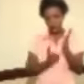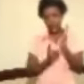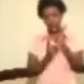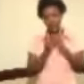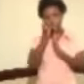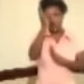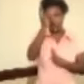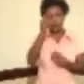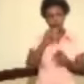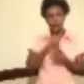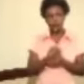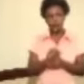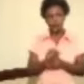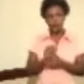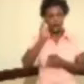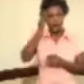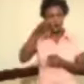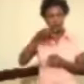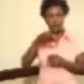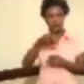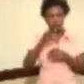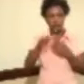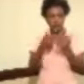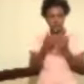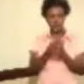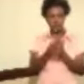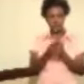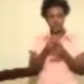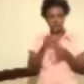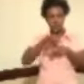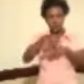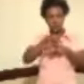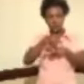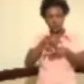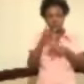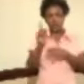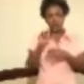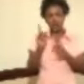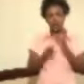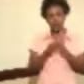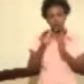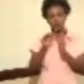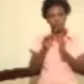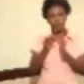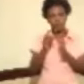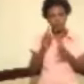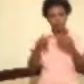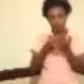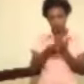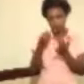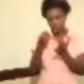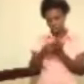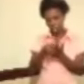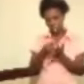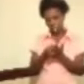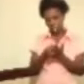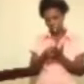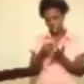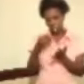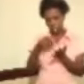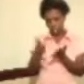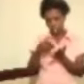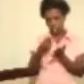Ensuite, nous connaissons que question foncière, à qui appartiennent les terres là, les débouchés tout sous investissement. Grand pile moun